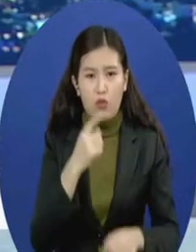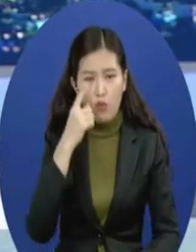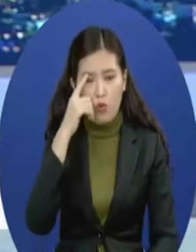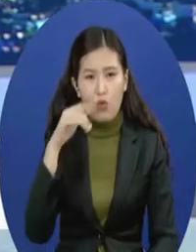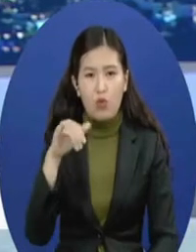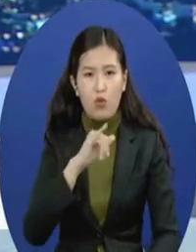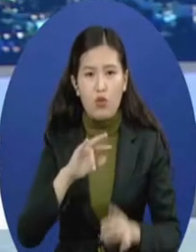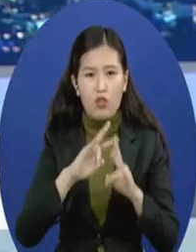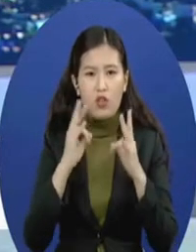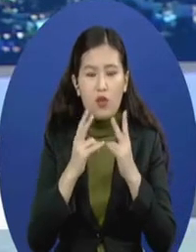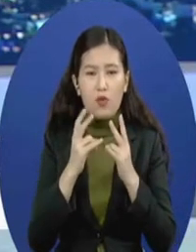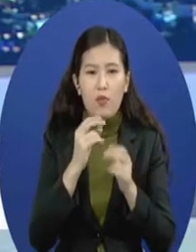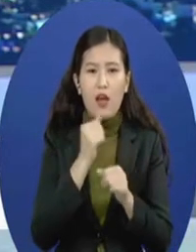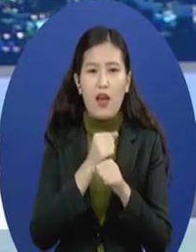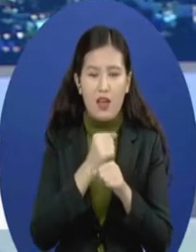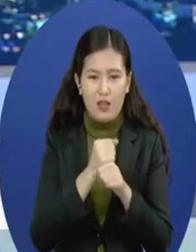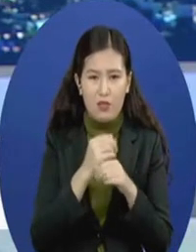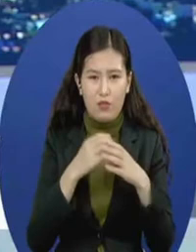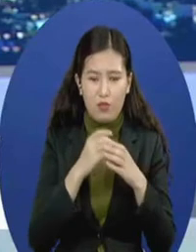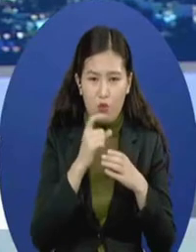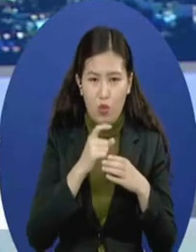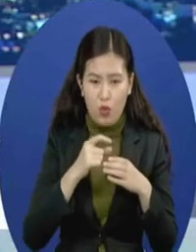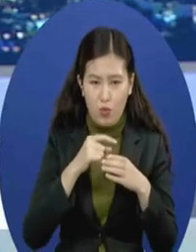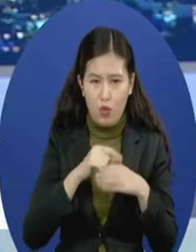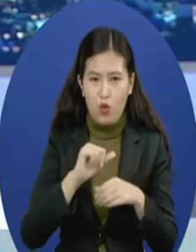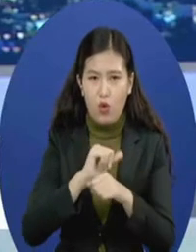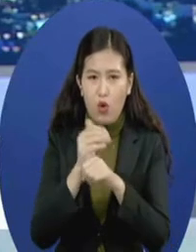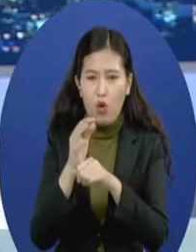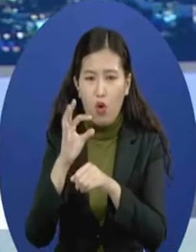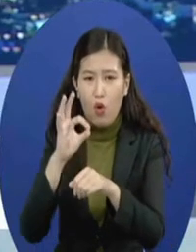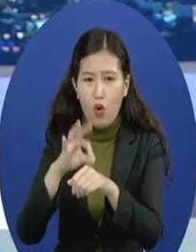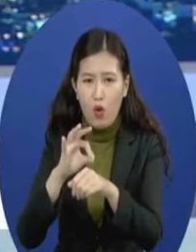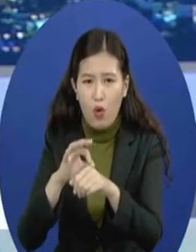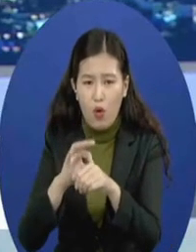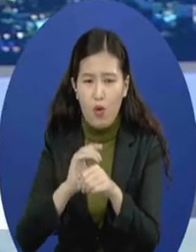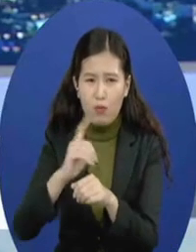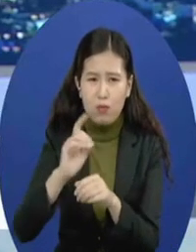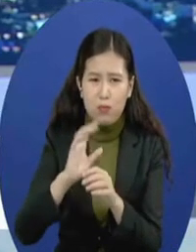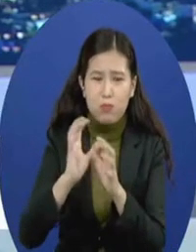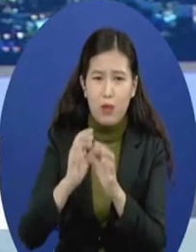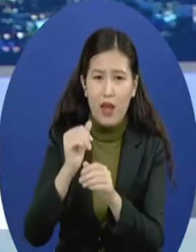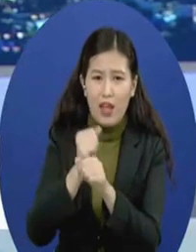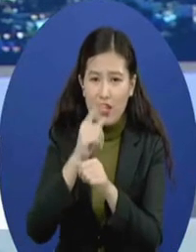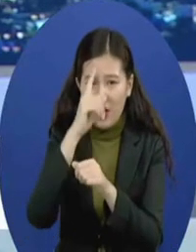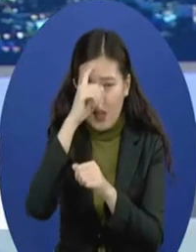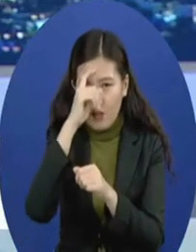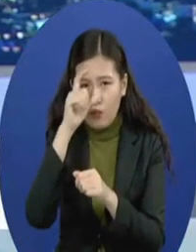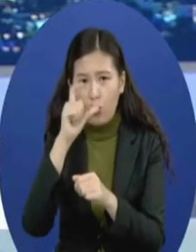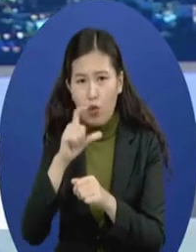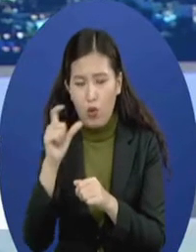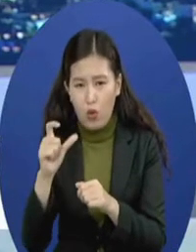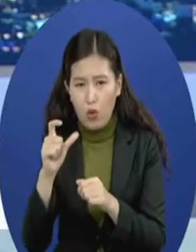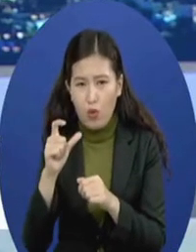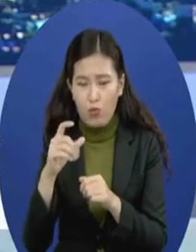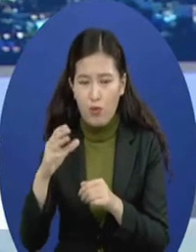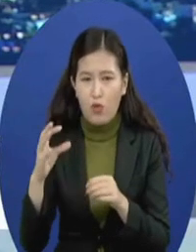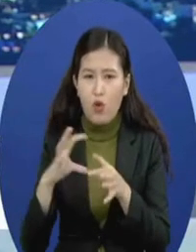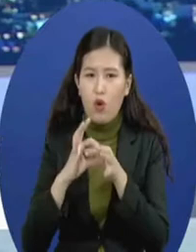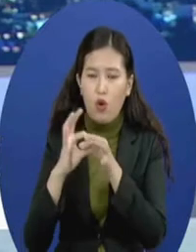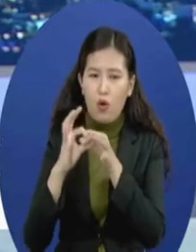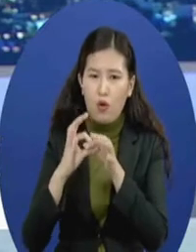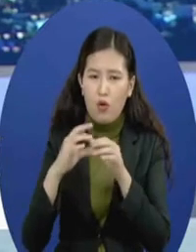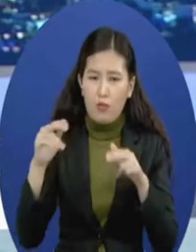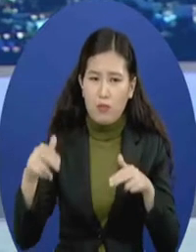хэсэг коронавирус халдварын голомтд ажиллаж байгаа эмч эмнэлгийн ажилтнуудын эрүүл мэнд цаг үеийн нөхцөл байдлын асуудлаар цахимаар хуралдаж үүсэт